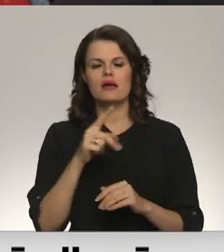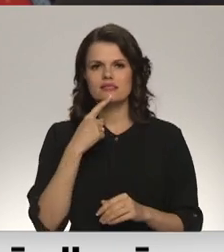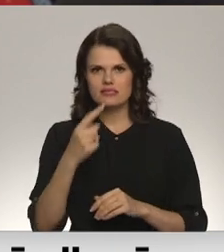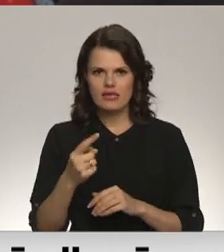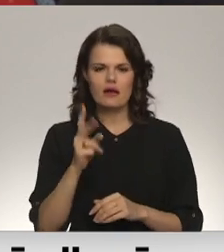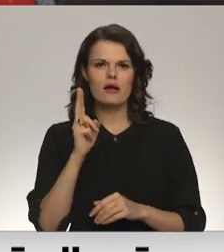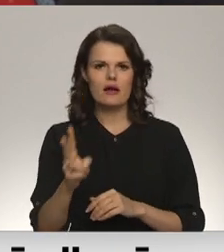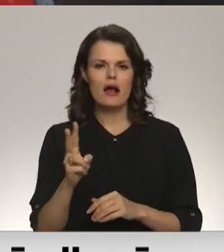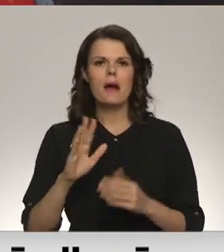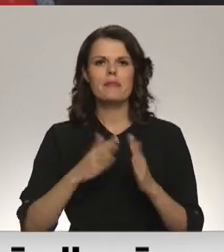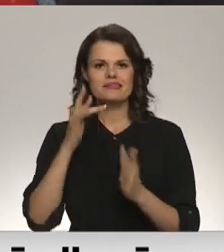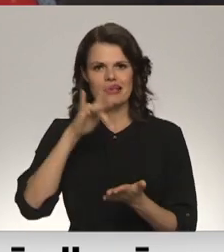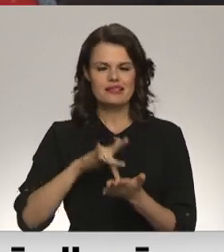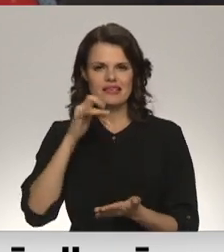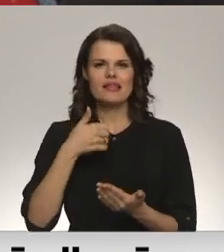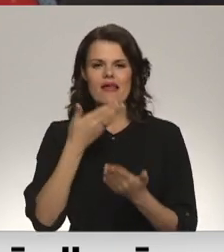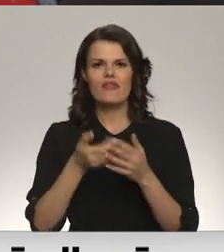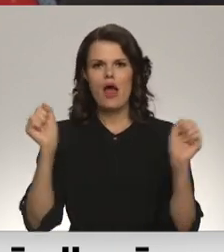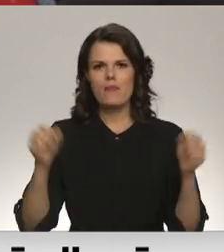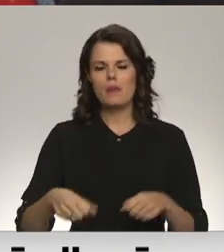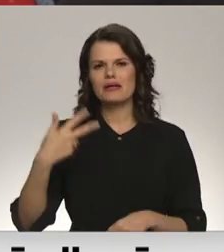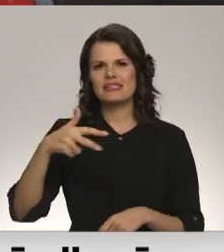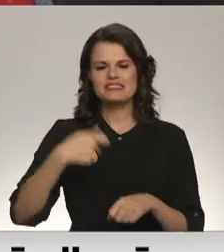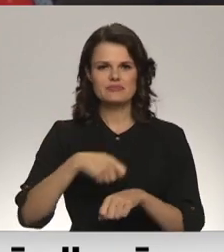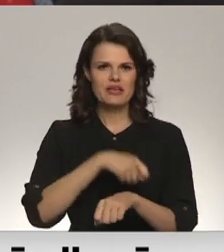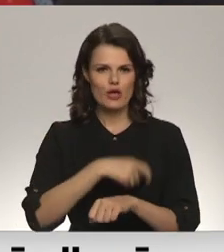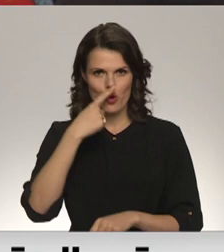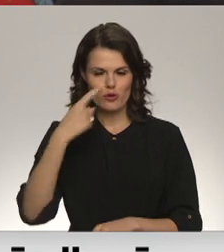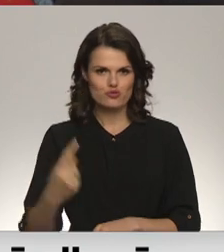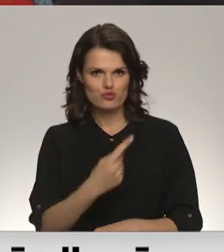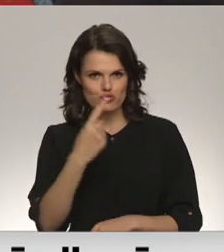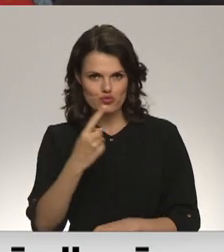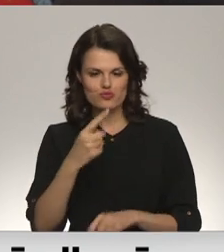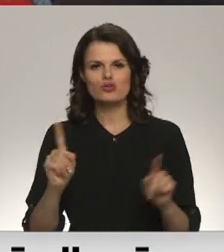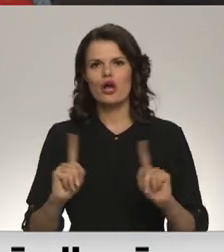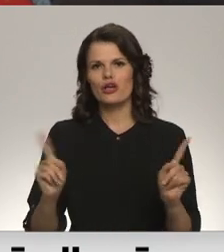ieteicamais ātrums ir 30 km/h un ir dažādi